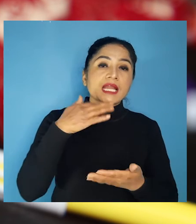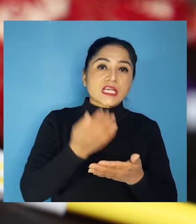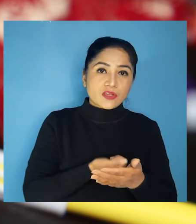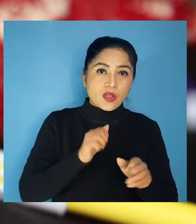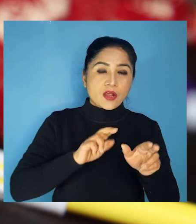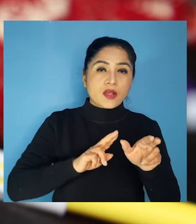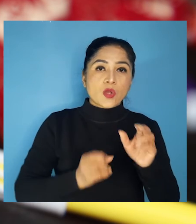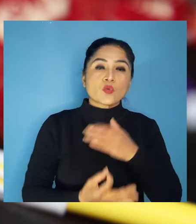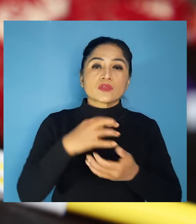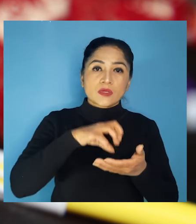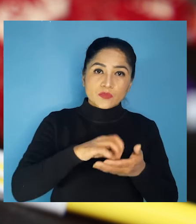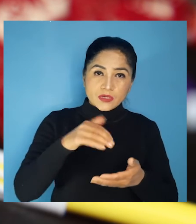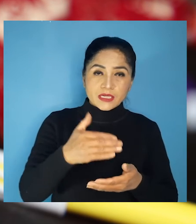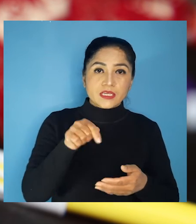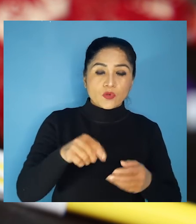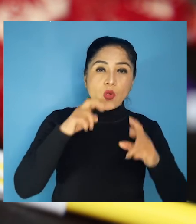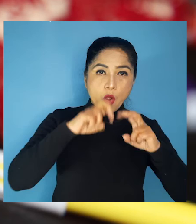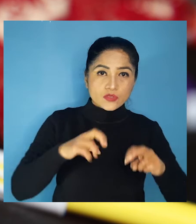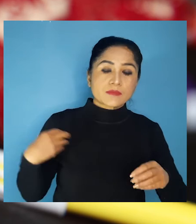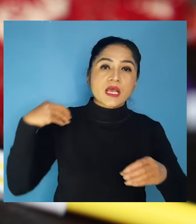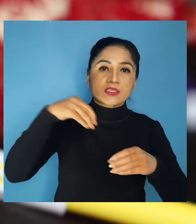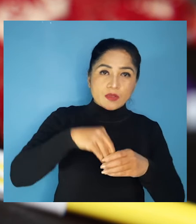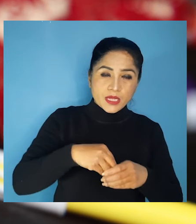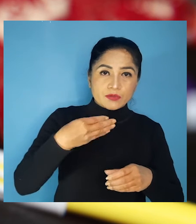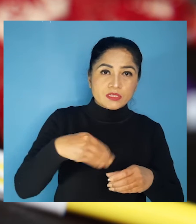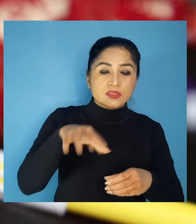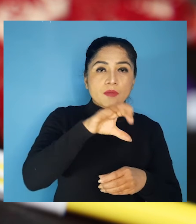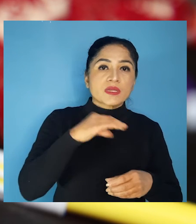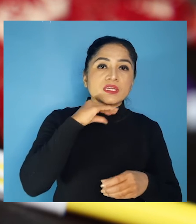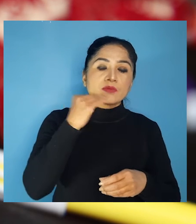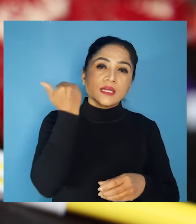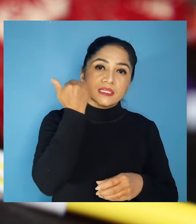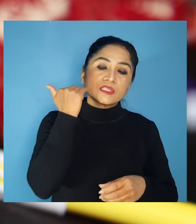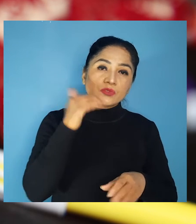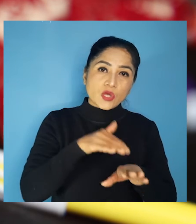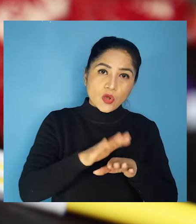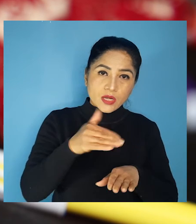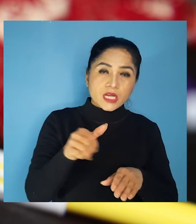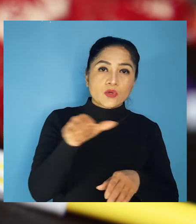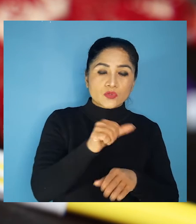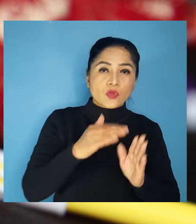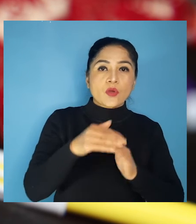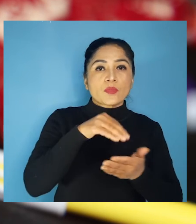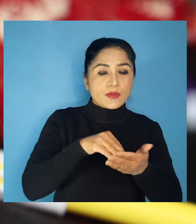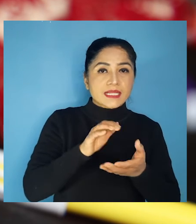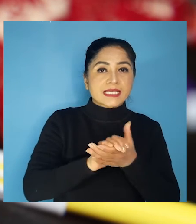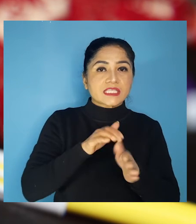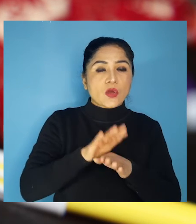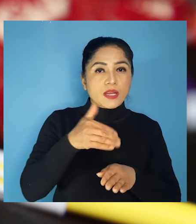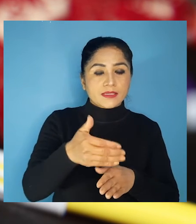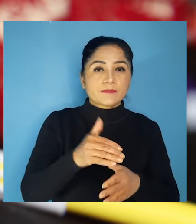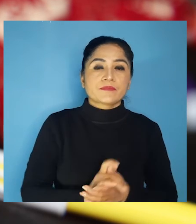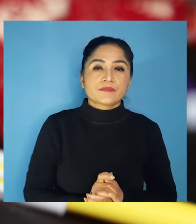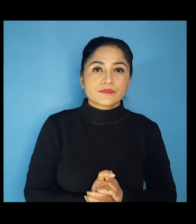एसोसिएसन उदयपुरलाई र यस अनुसन्धानमा सहभागी हुने सबै किशोर किशोरीहरूलाई र उनको परिवार र